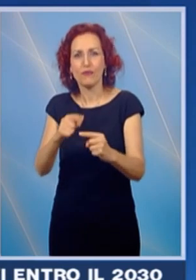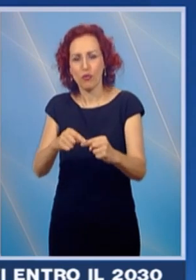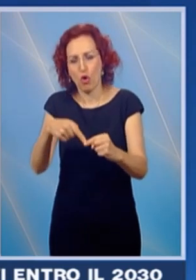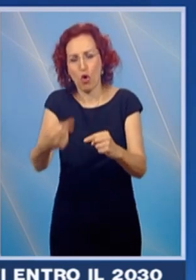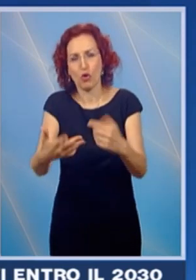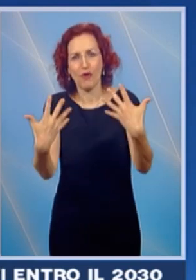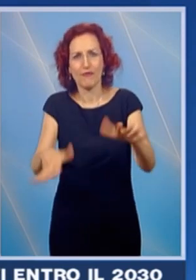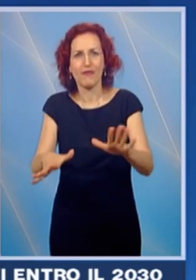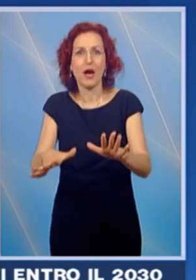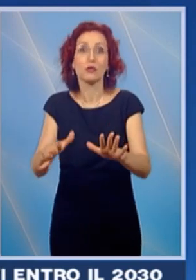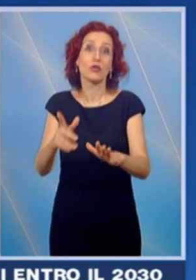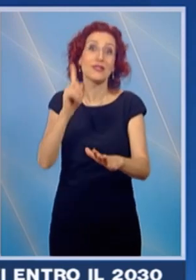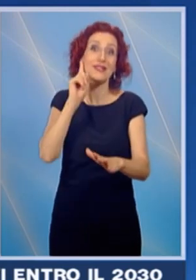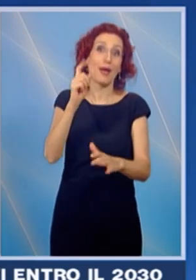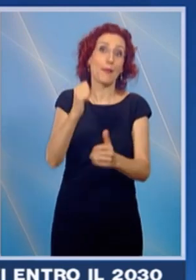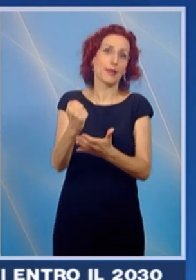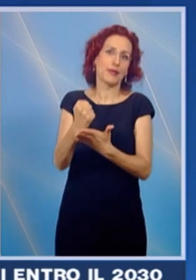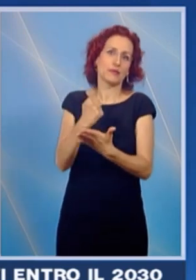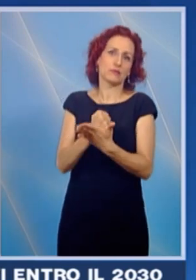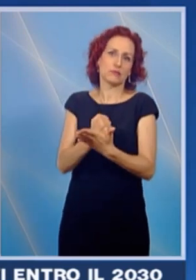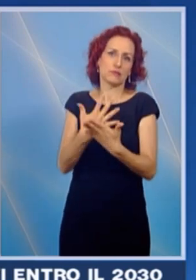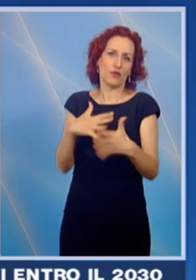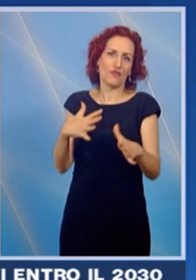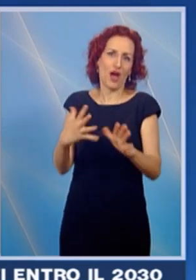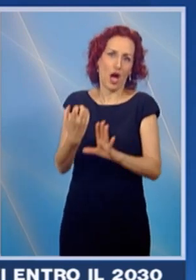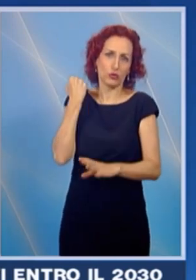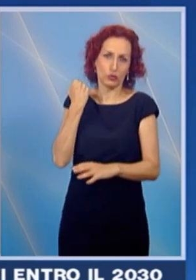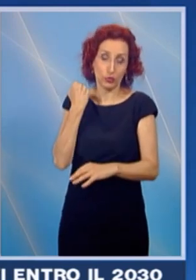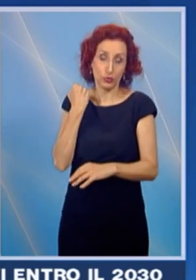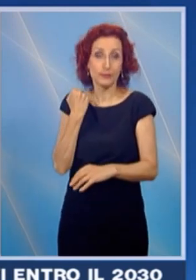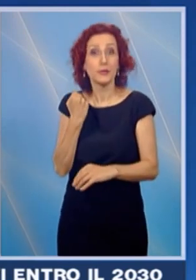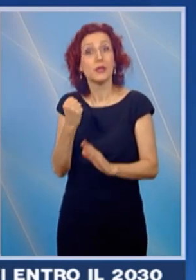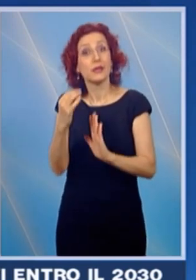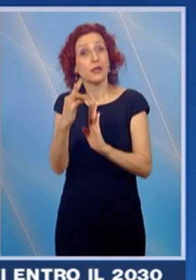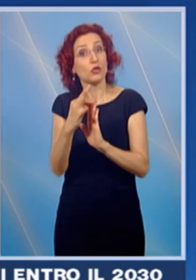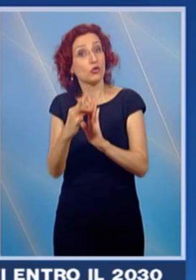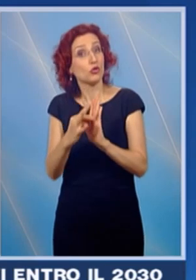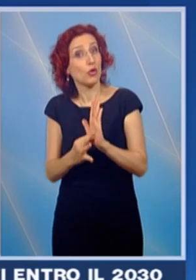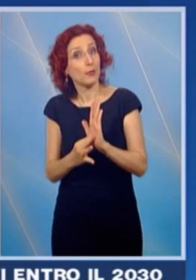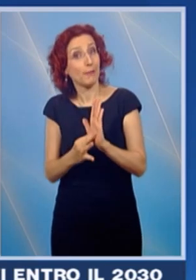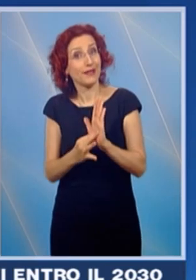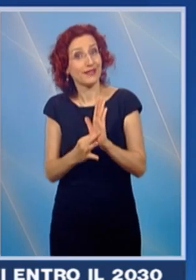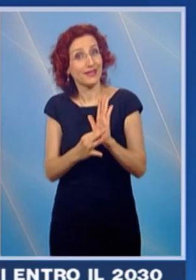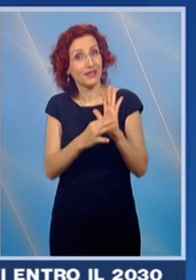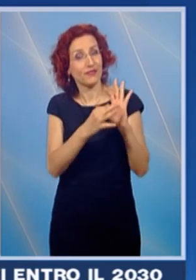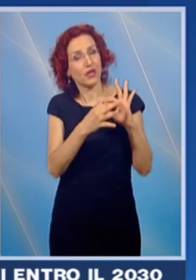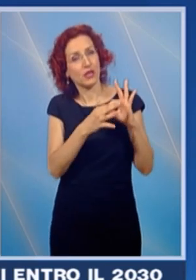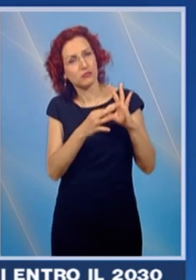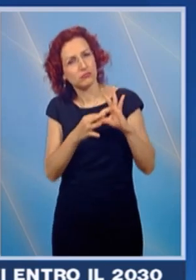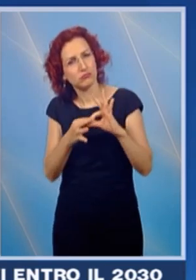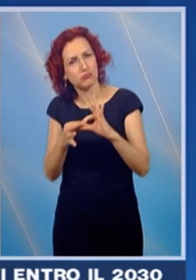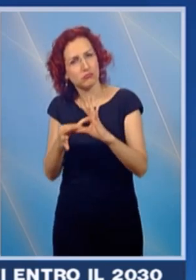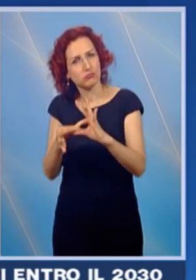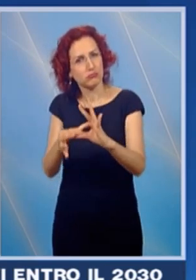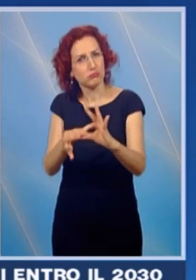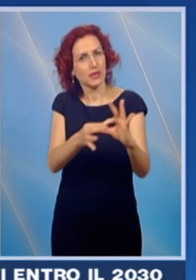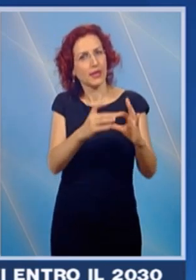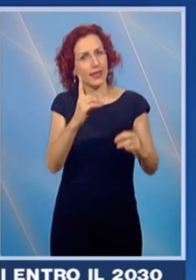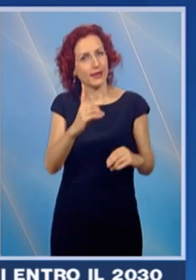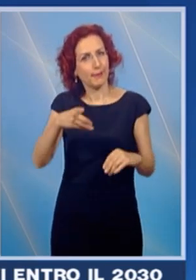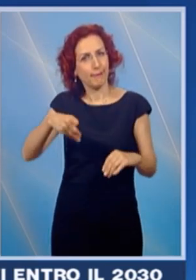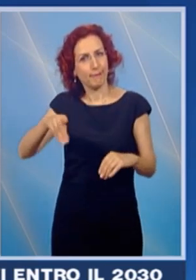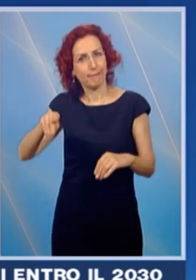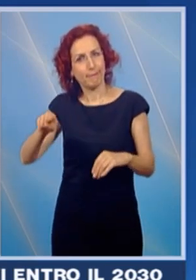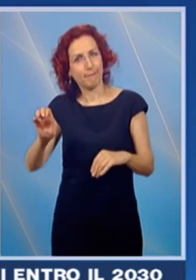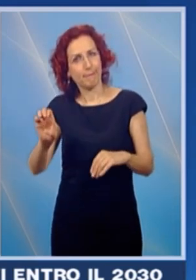del titolo autorizzativo già acquisito. Armonizzare la normativa inerente alla VPE, e